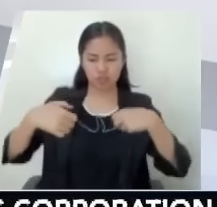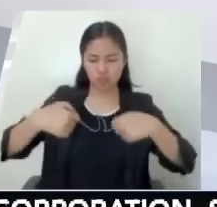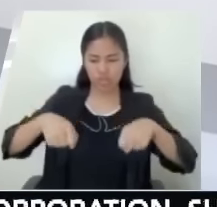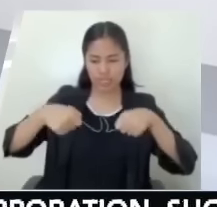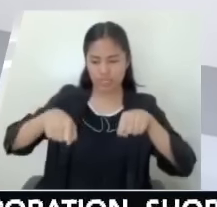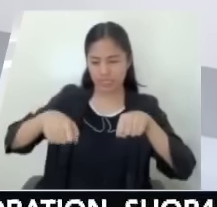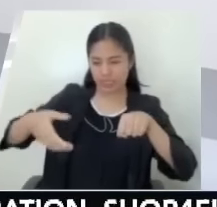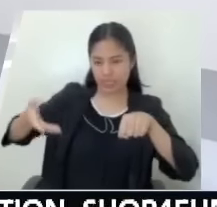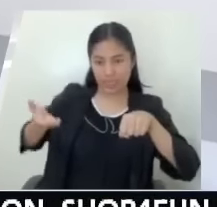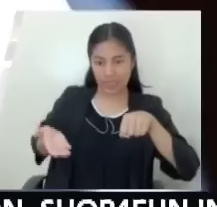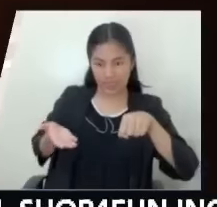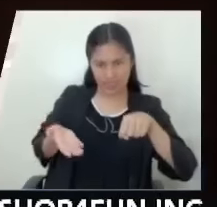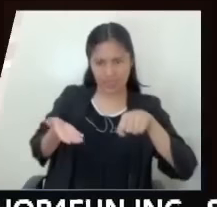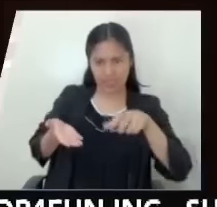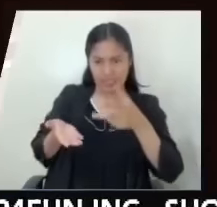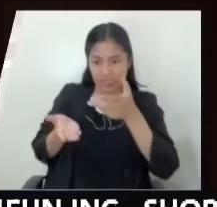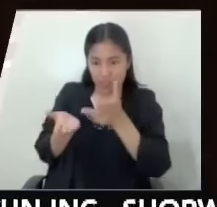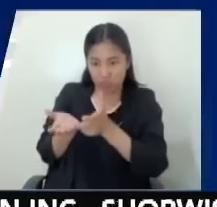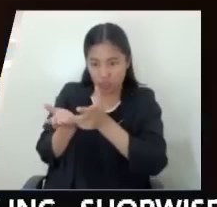ng truck.